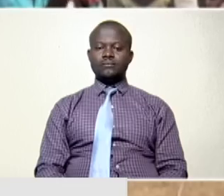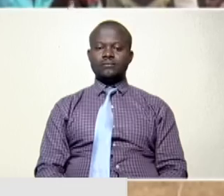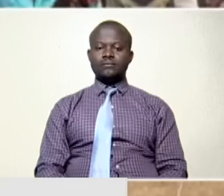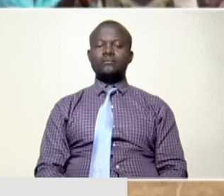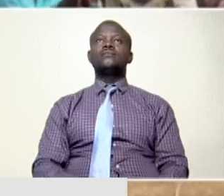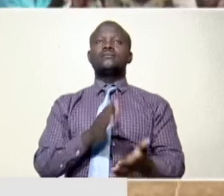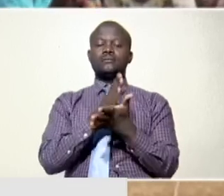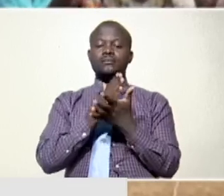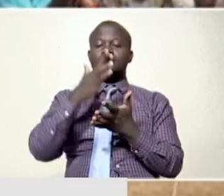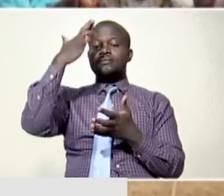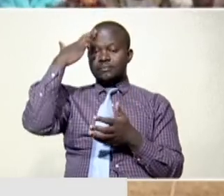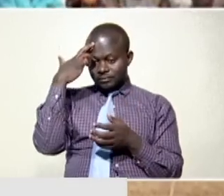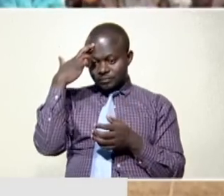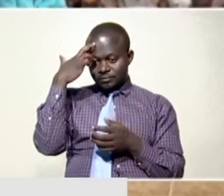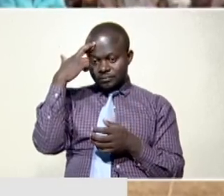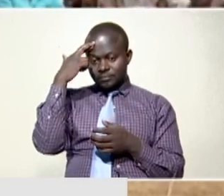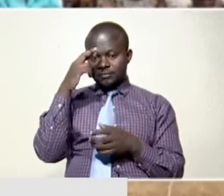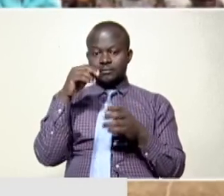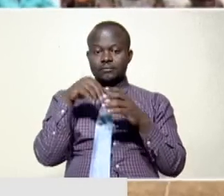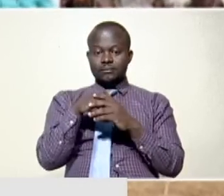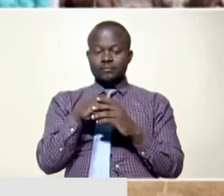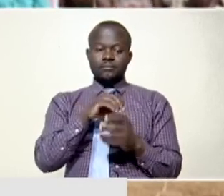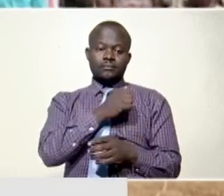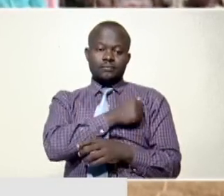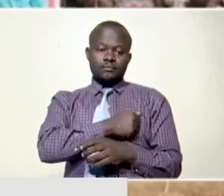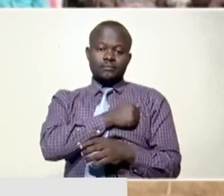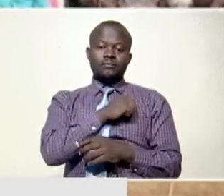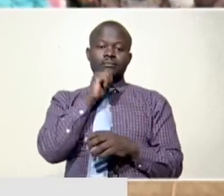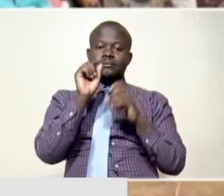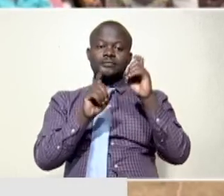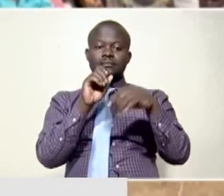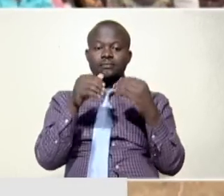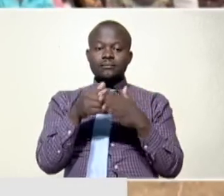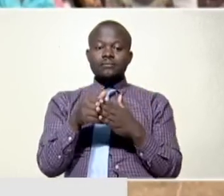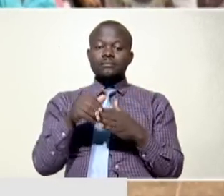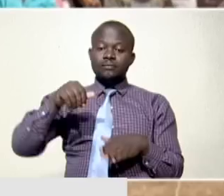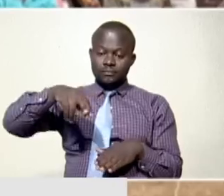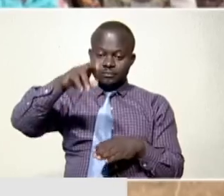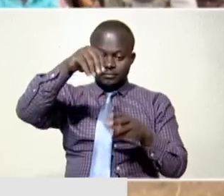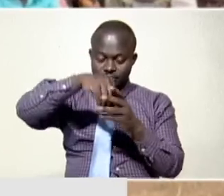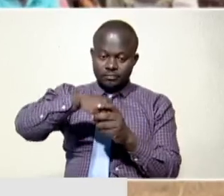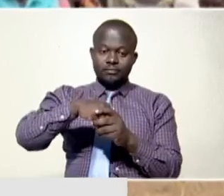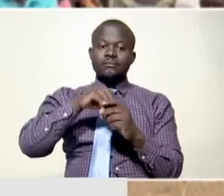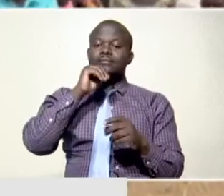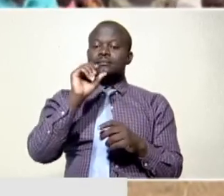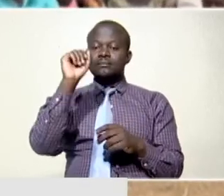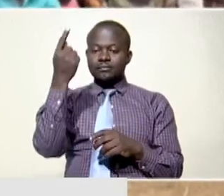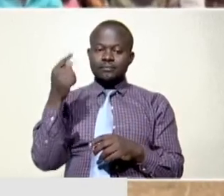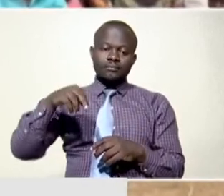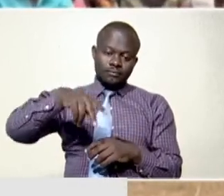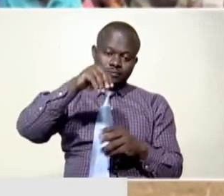bose turabizirikana muze kumbabarira nimubimbaze na ugenzemo sinubwa mbere